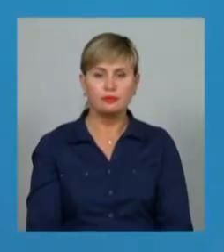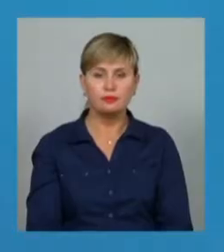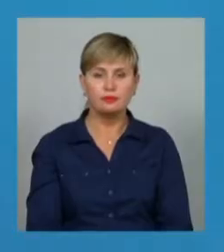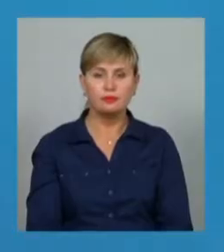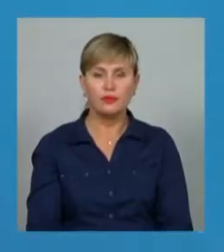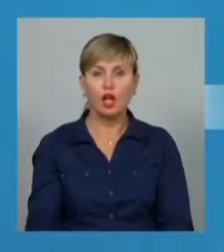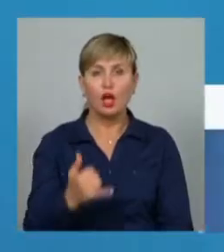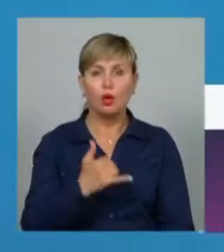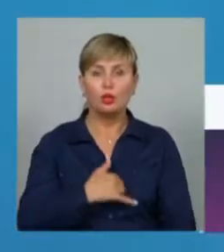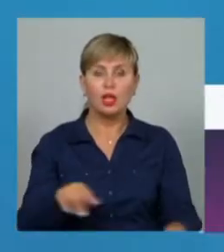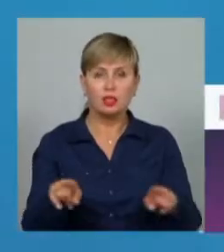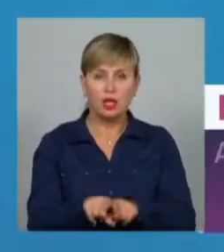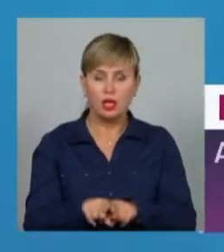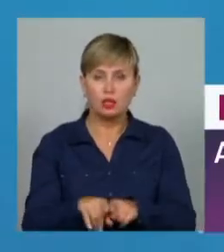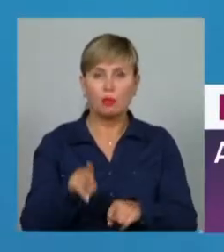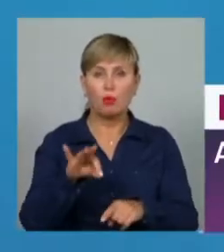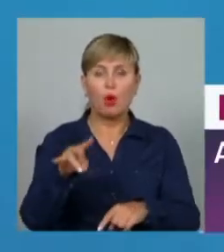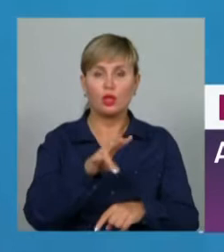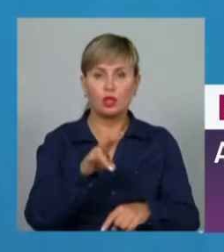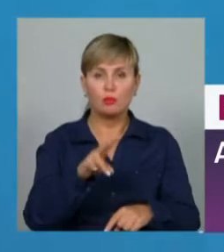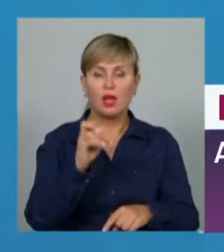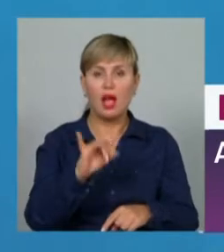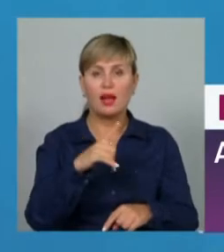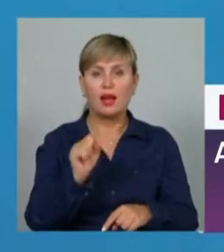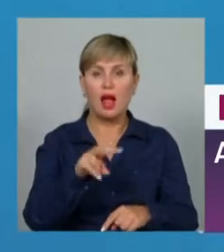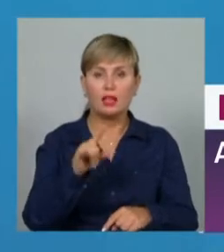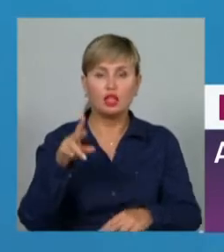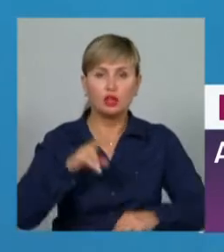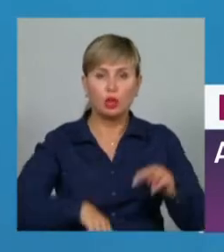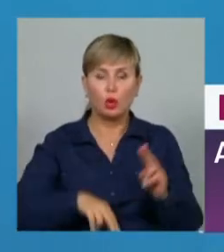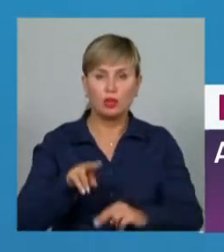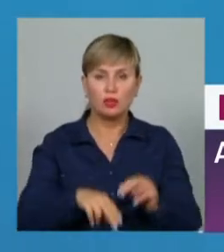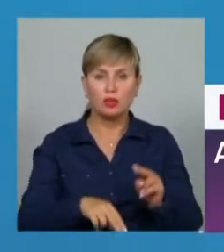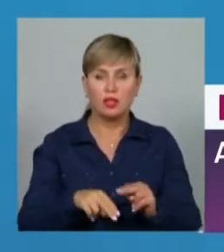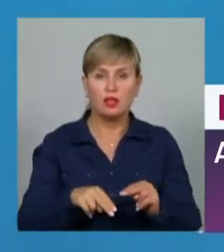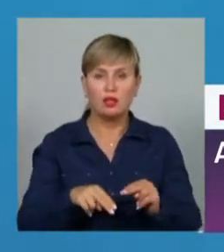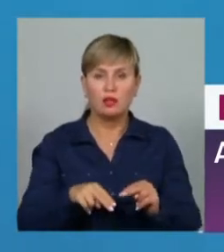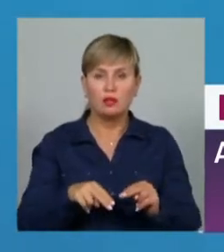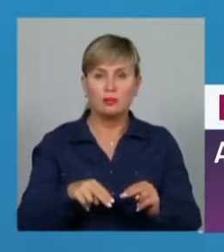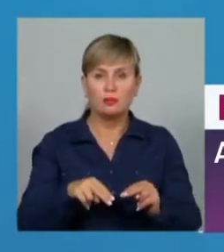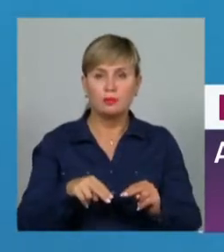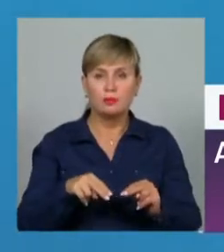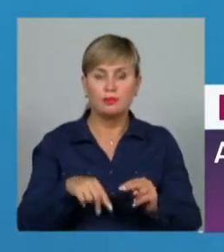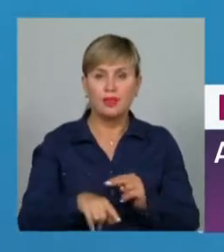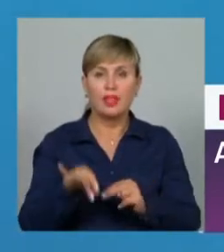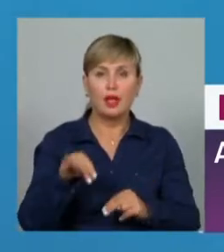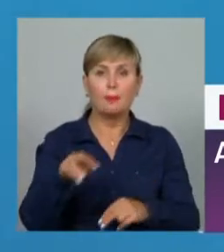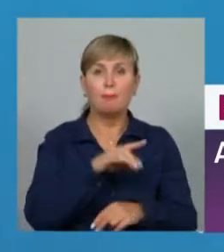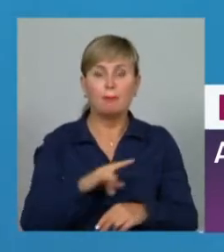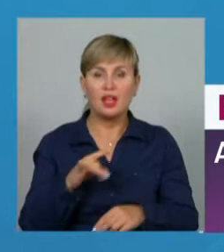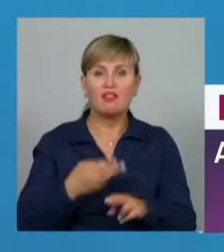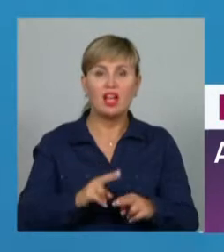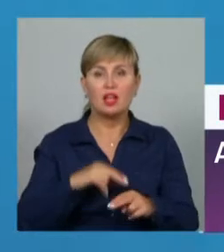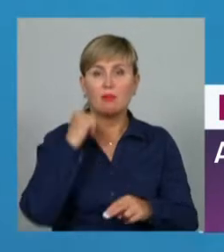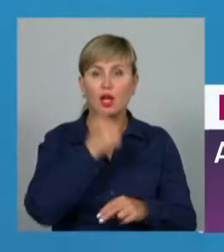У нас также параллельно вот по Наурызбайскому в Каргалы строится водозавор вместе с фильтровальной. И мы в этом